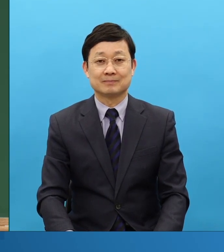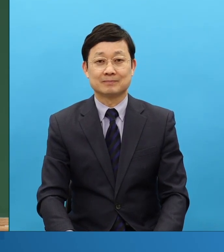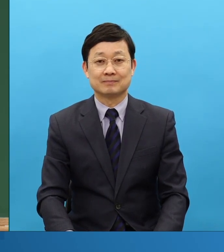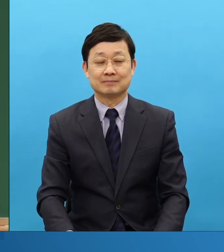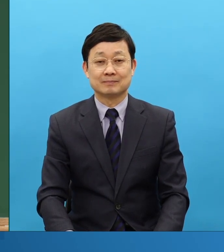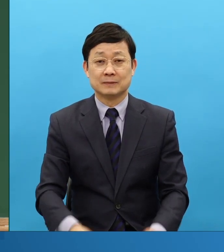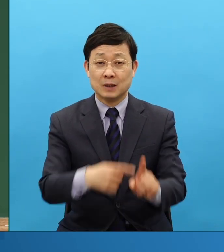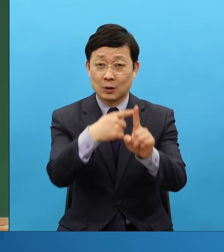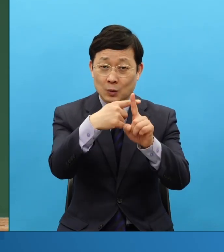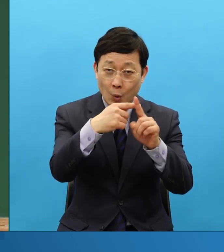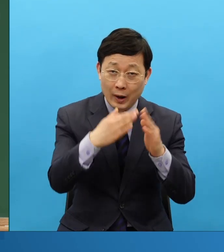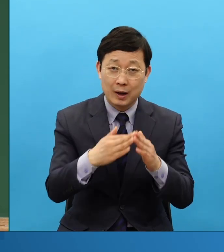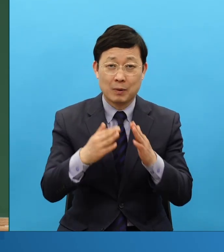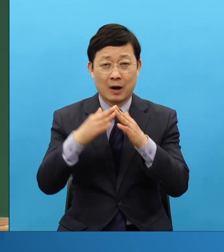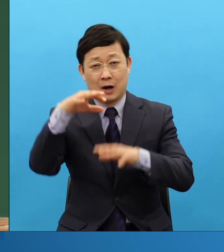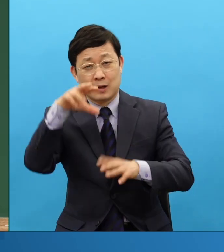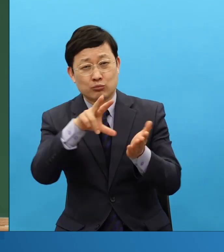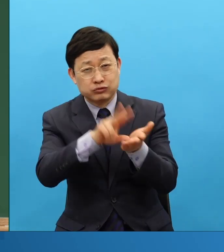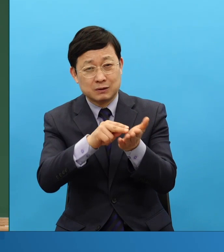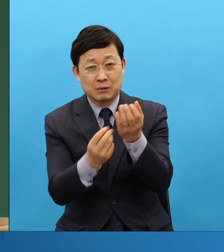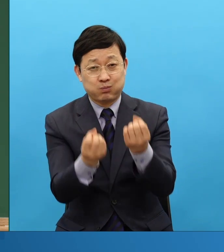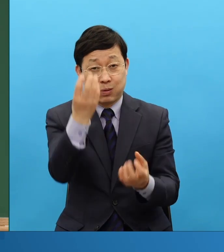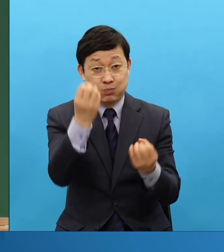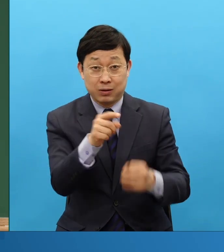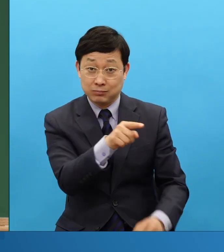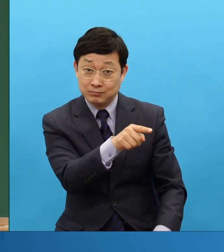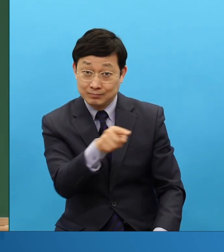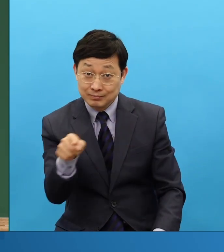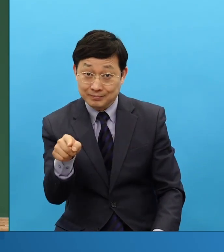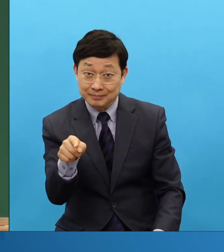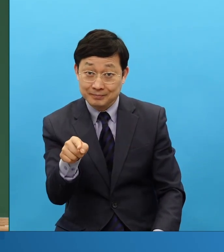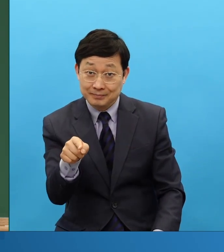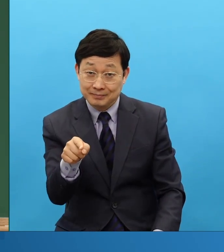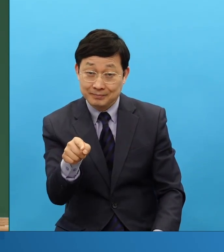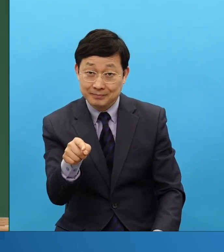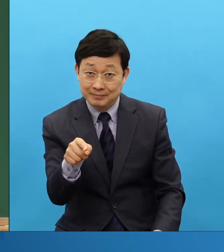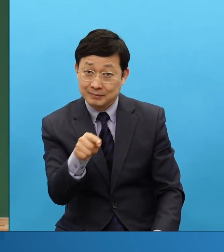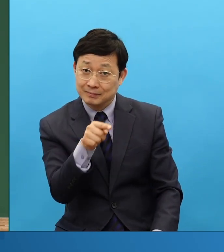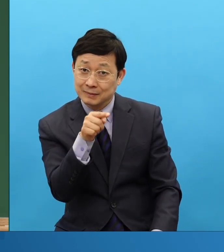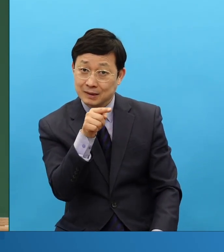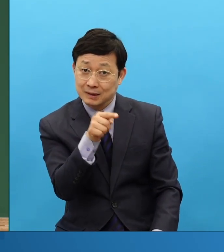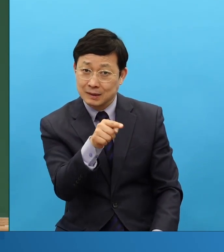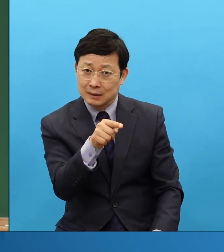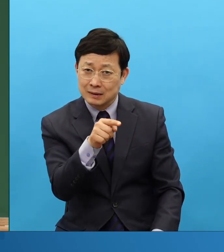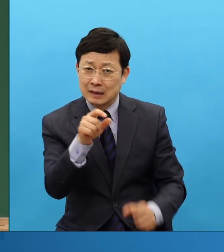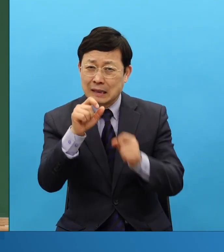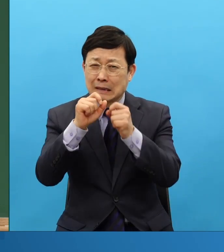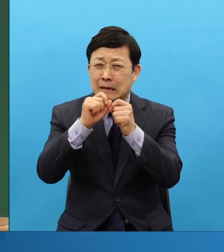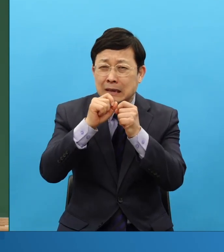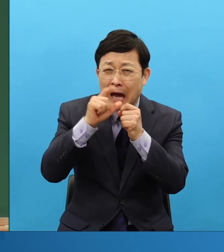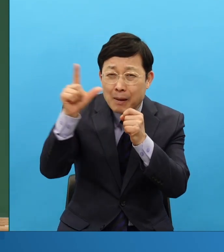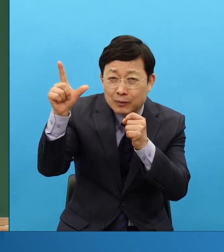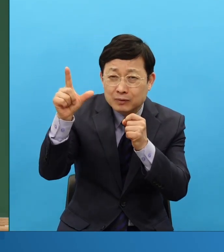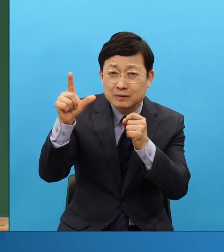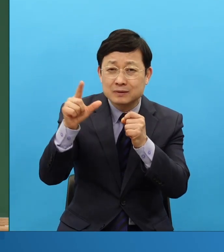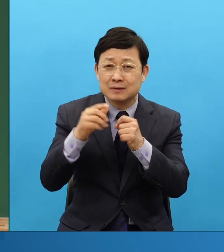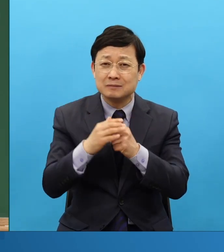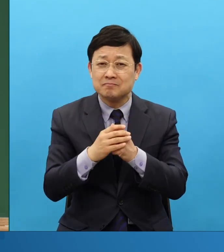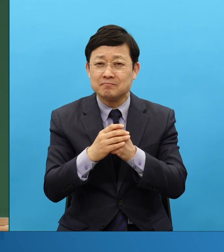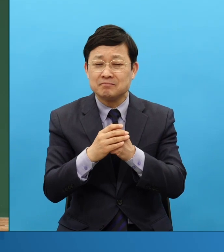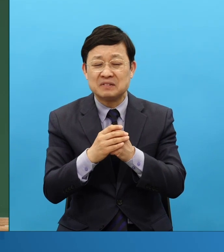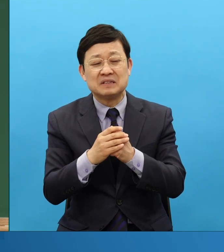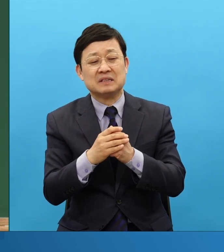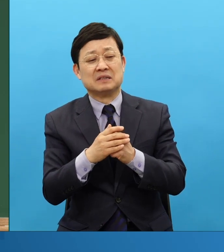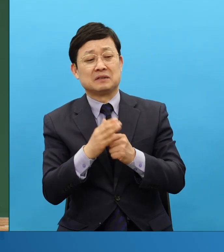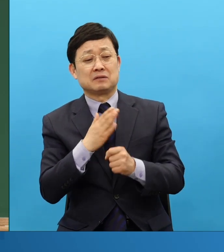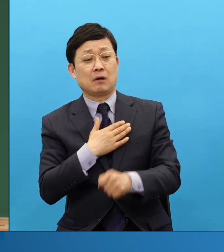일이 있잖아요. And we see that problems or situations arises within the church or the field. 거의 100%의 사람은요. 다른 사람에게서